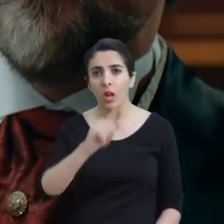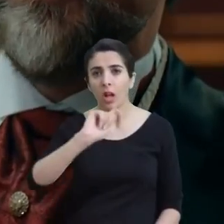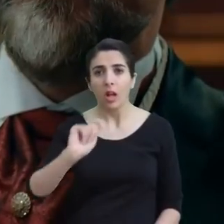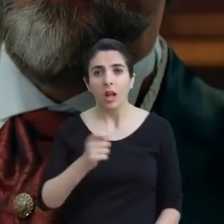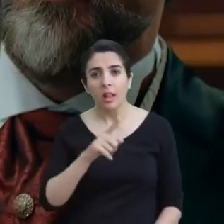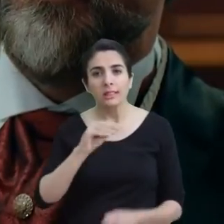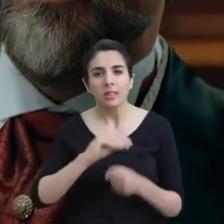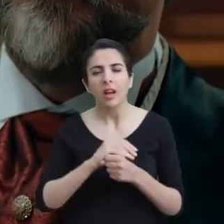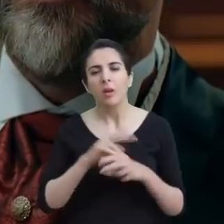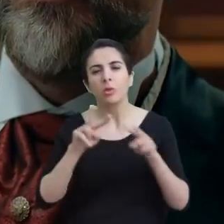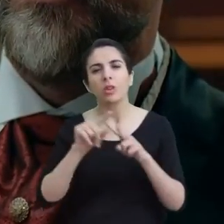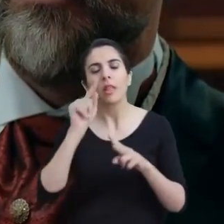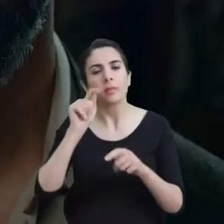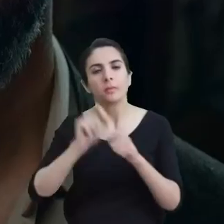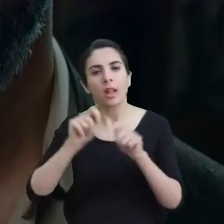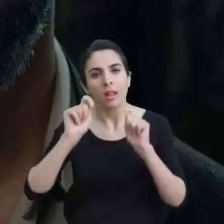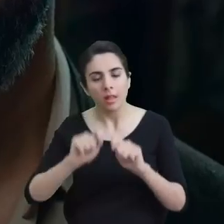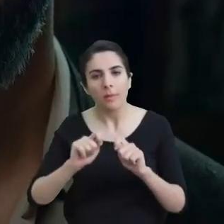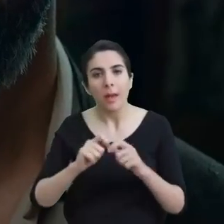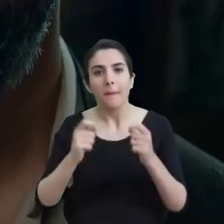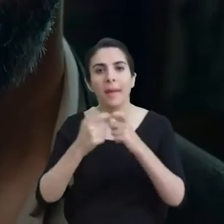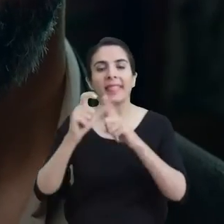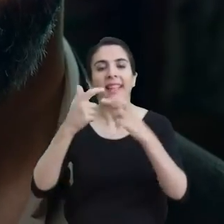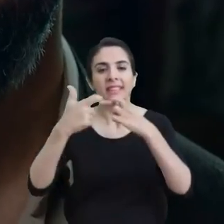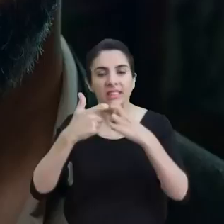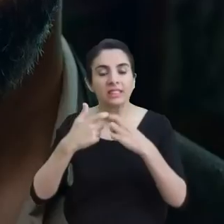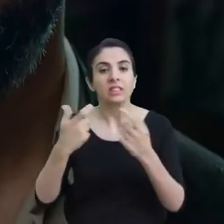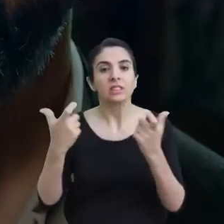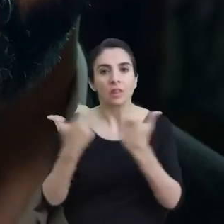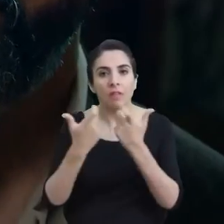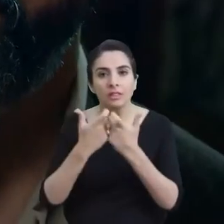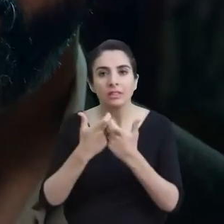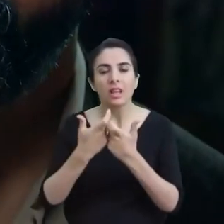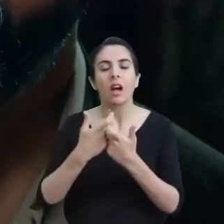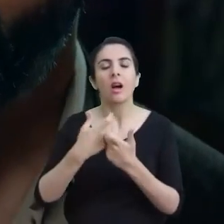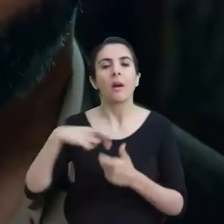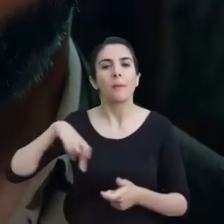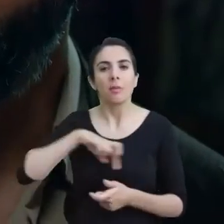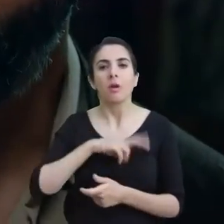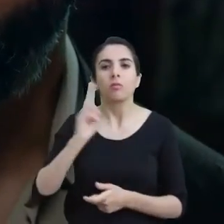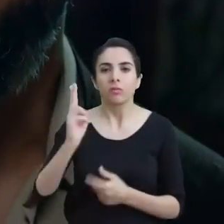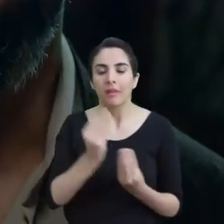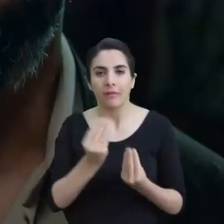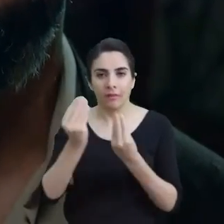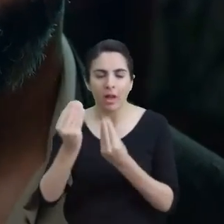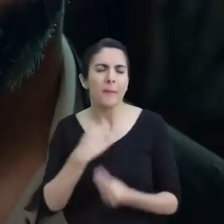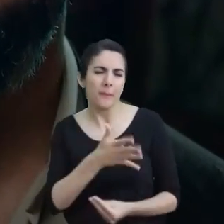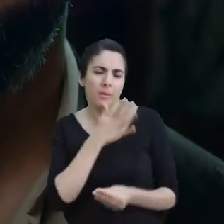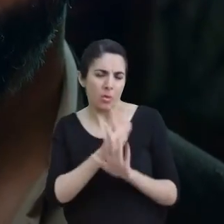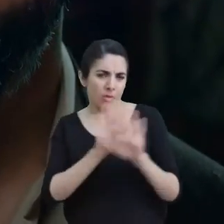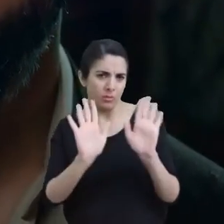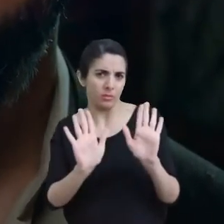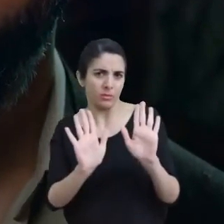Bu kılıcı Mezruk El Sakı yapmış. Bedir Savaşı'ndan sonra Hazreti Muhammed bu. Kime verdiğini biliyorum.